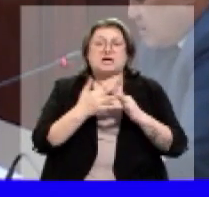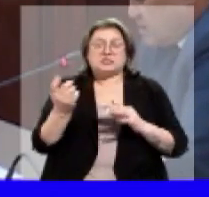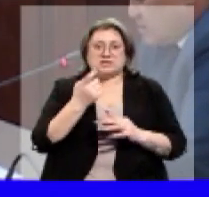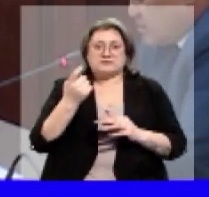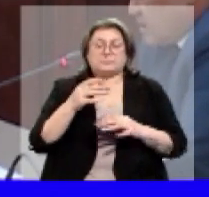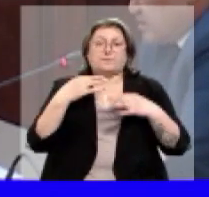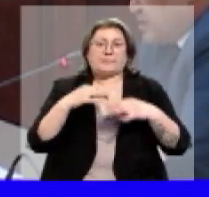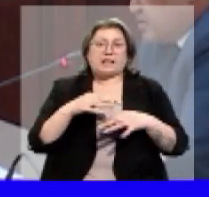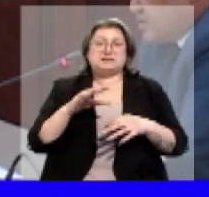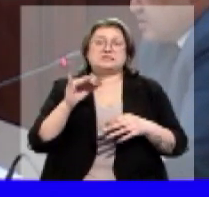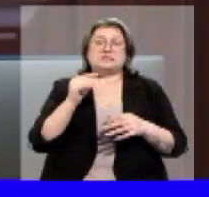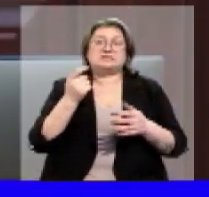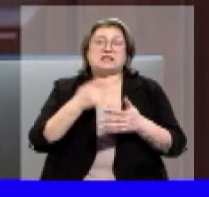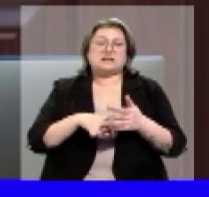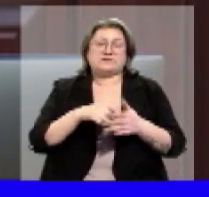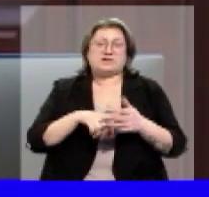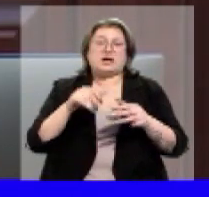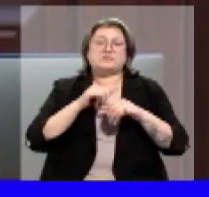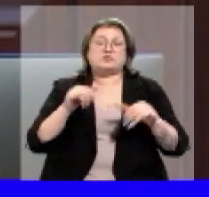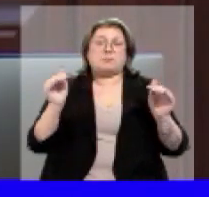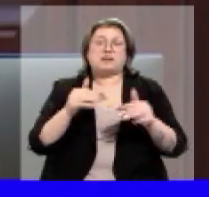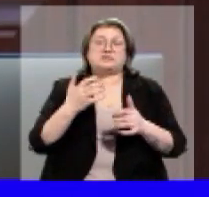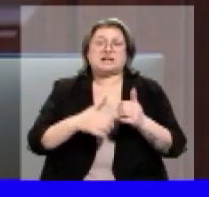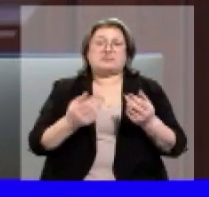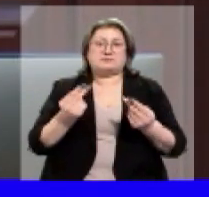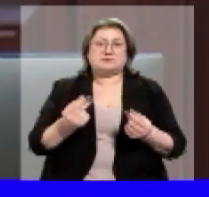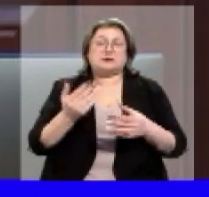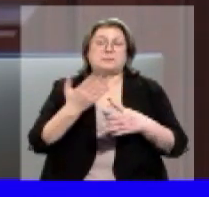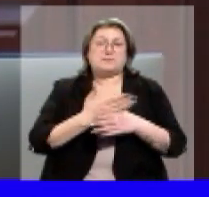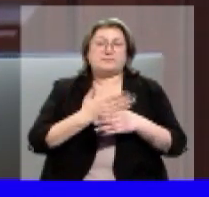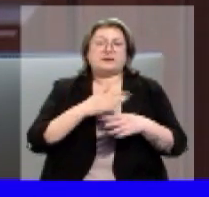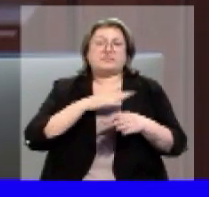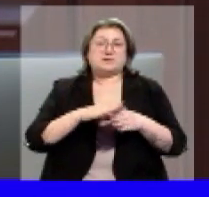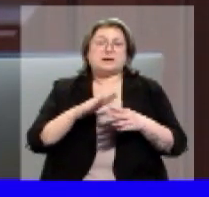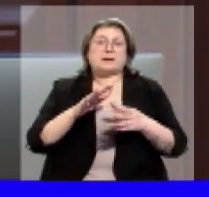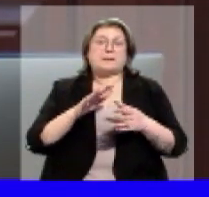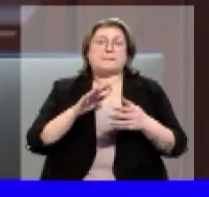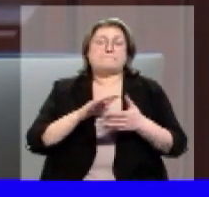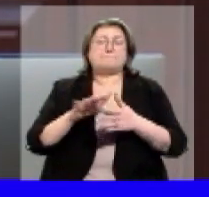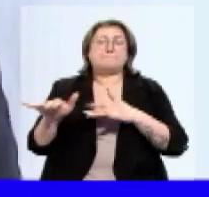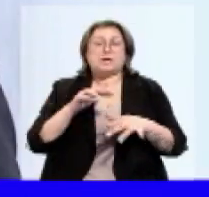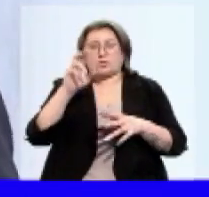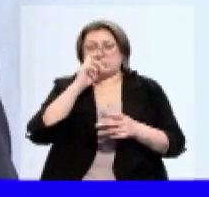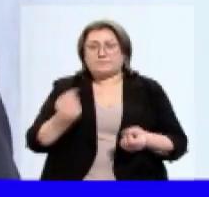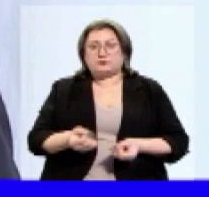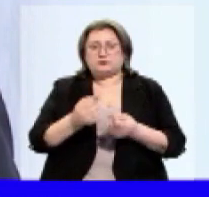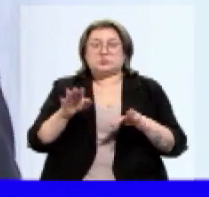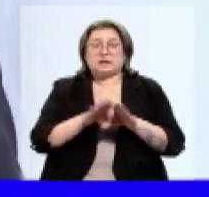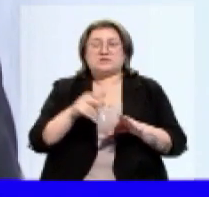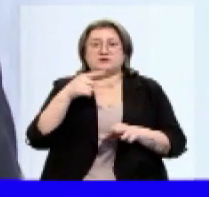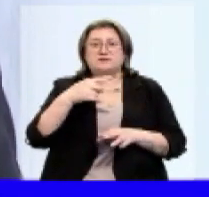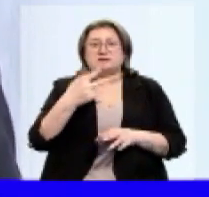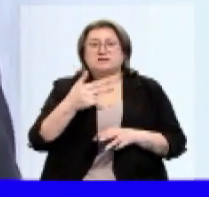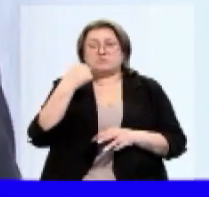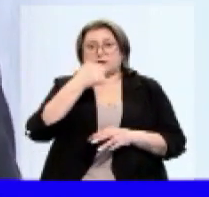хозяйство, транспорт и складирование. Развитию малого и среднего бизнеса способствует реализация мер государственной поддержки. Так, в